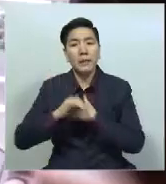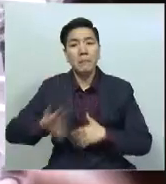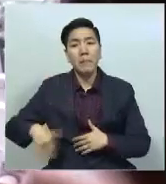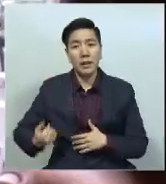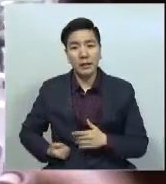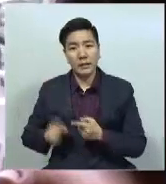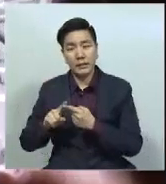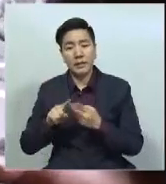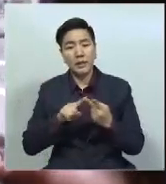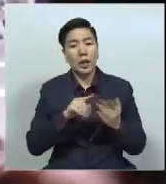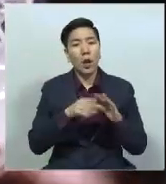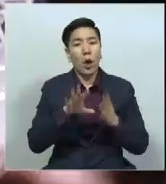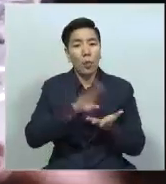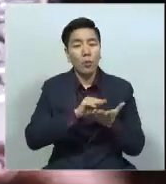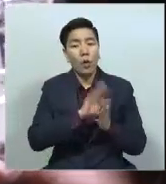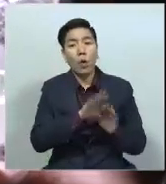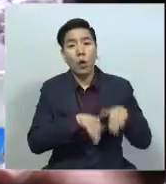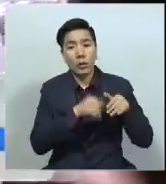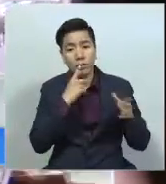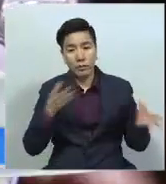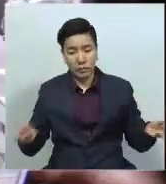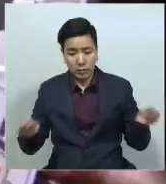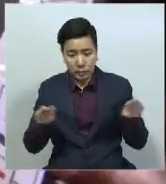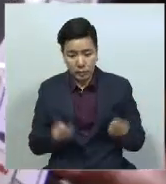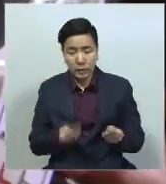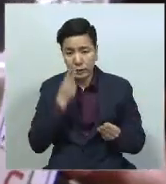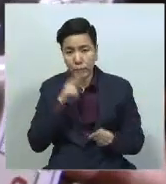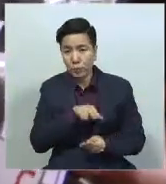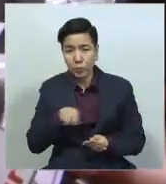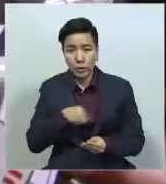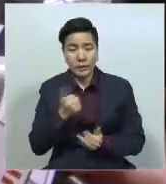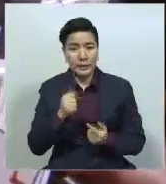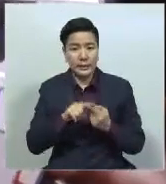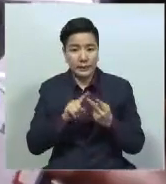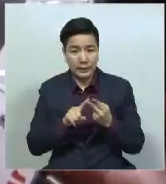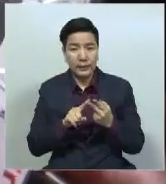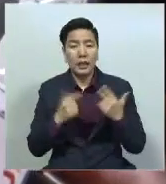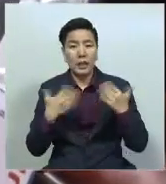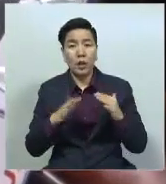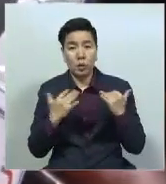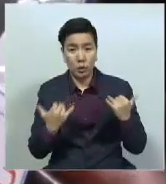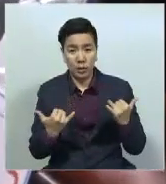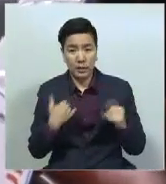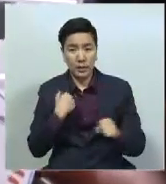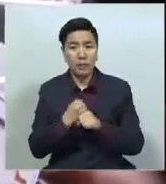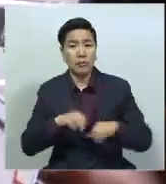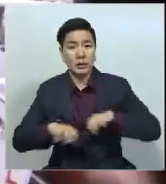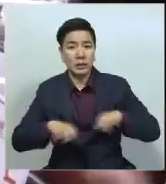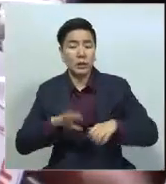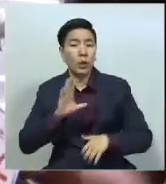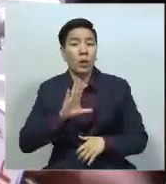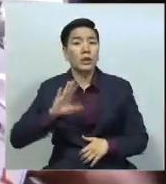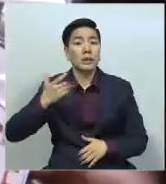ของออสเตรเลียด้วยถ้าออสเตรเลียจะส่งมันมานะเพราะฉะนั้นเนี่ยในระหว่างที่ดำเนินการทางศาล